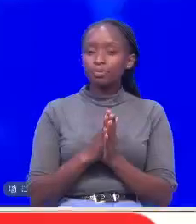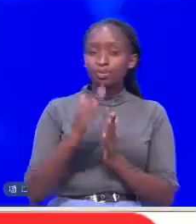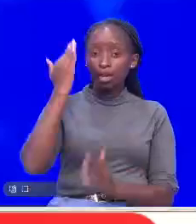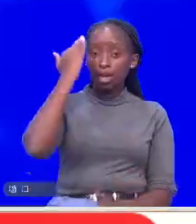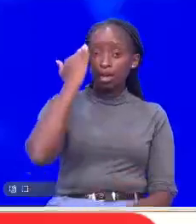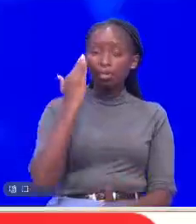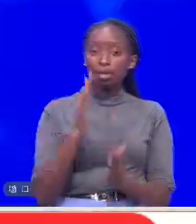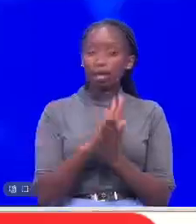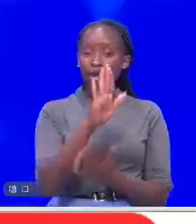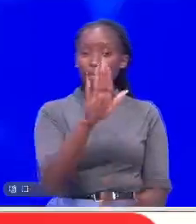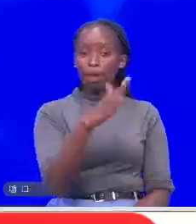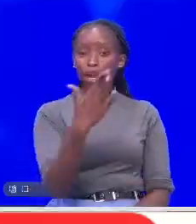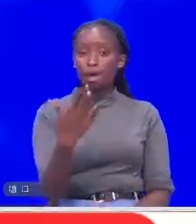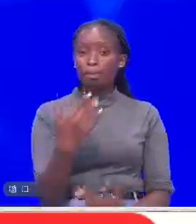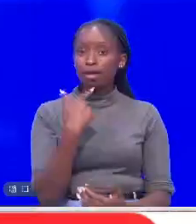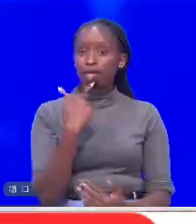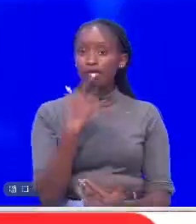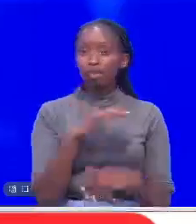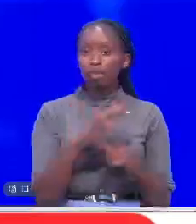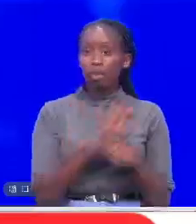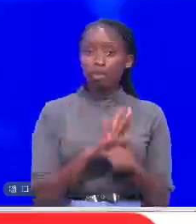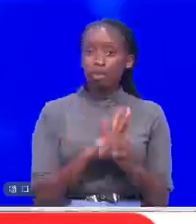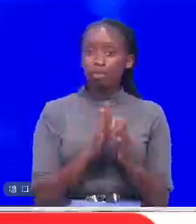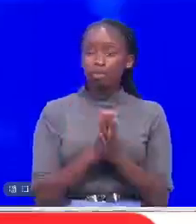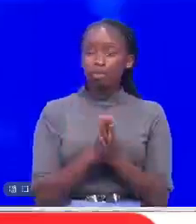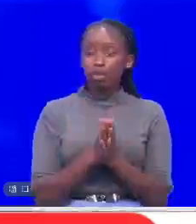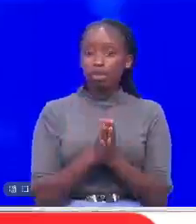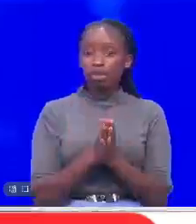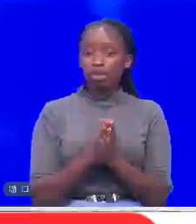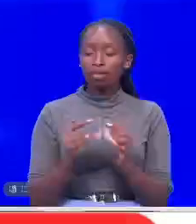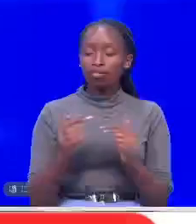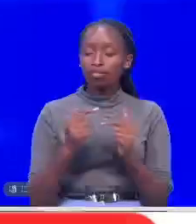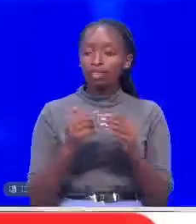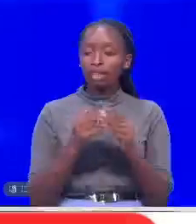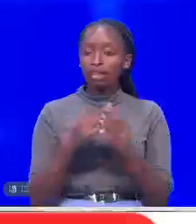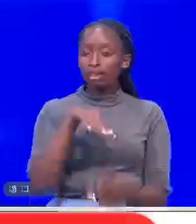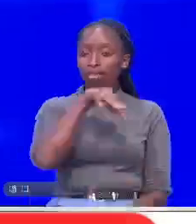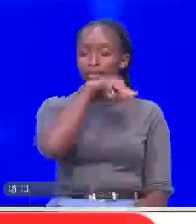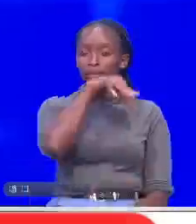hasa kutoka kwa kiongozi upinzani Raila Odinga. Paul Kirobi, TV 47.